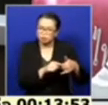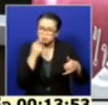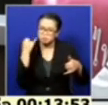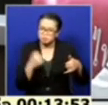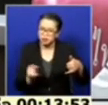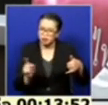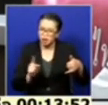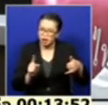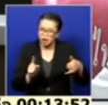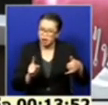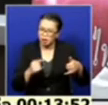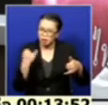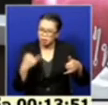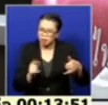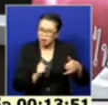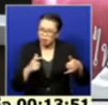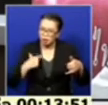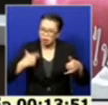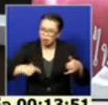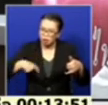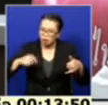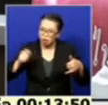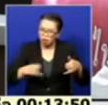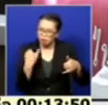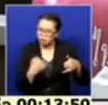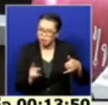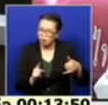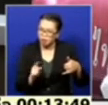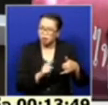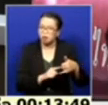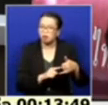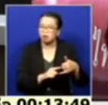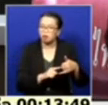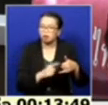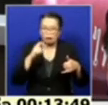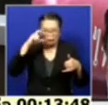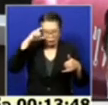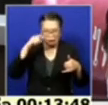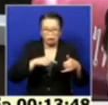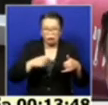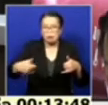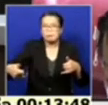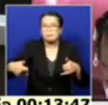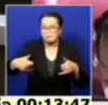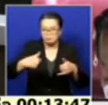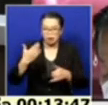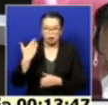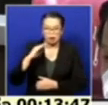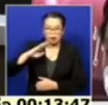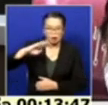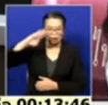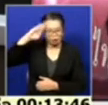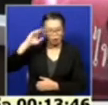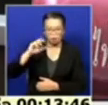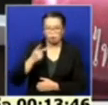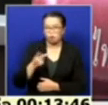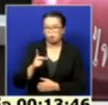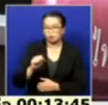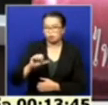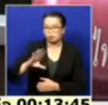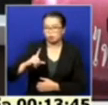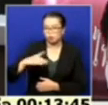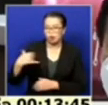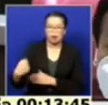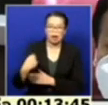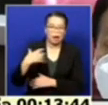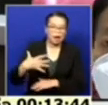ใครที่อุบลผมให้คนไปสอบถามท่านก็อยู่อย่างหวาดกลัวหลายท่านถามว่าวันเฉ